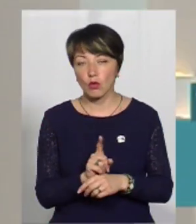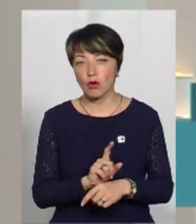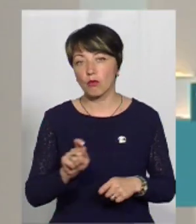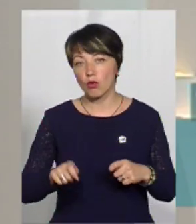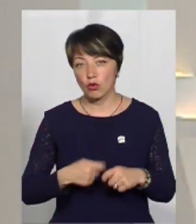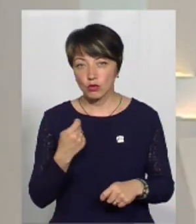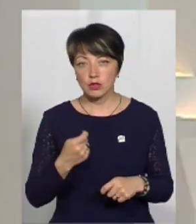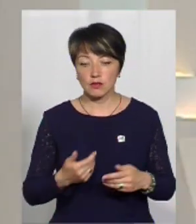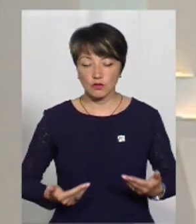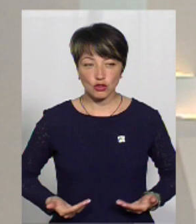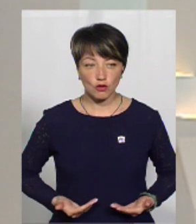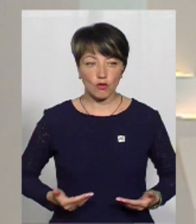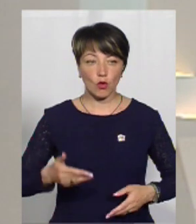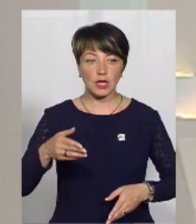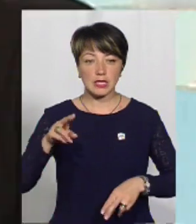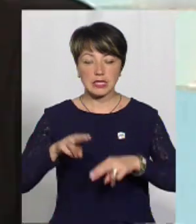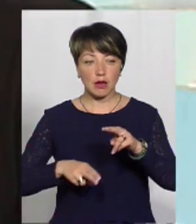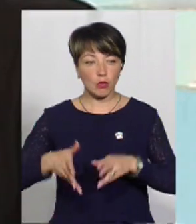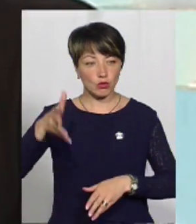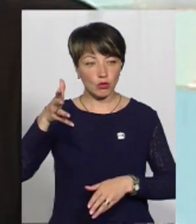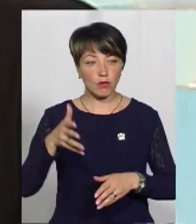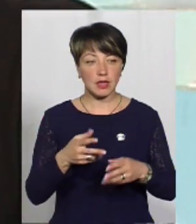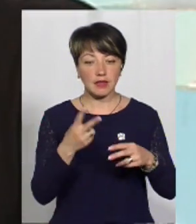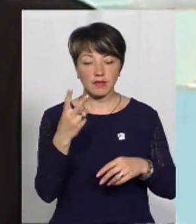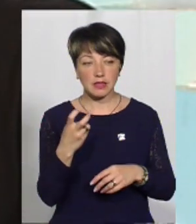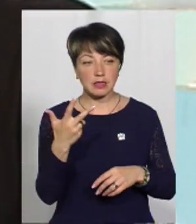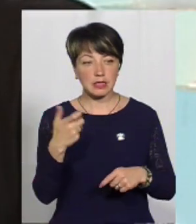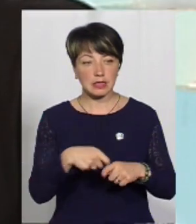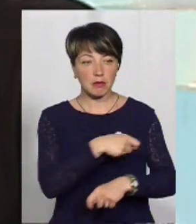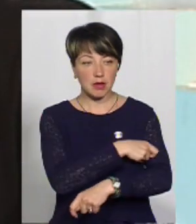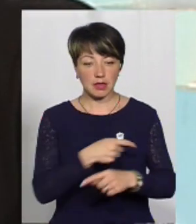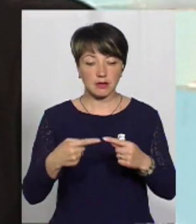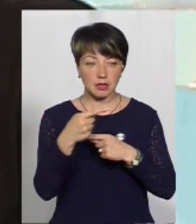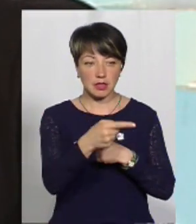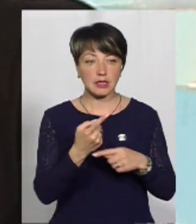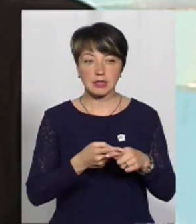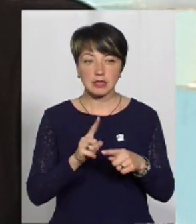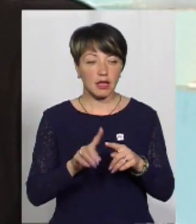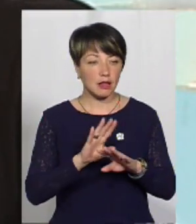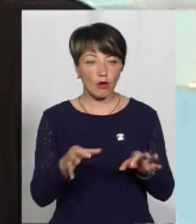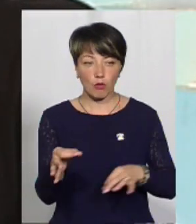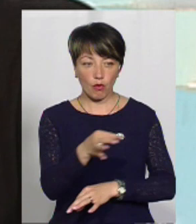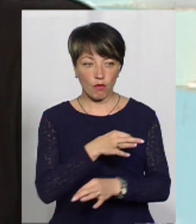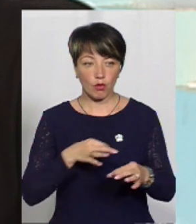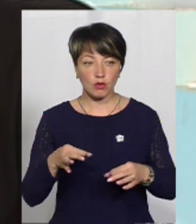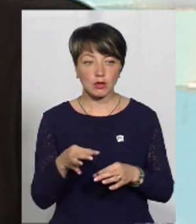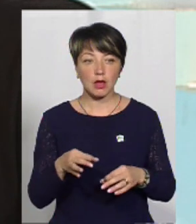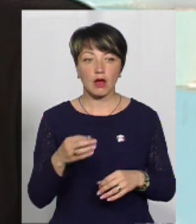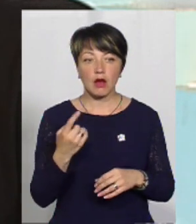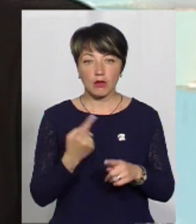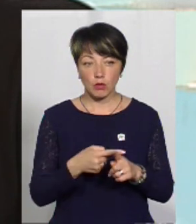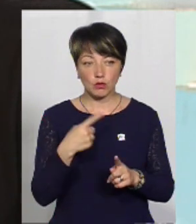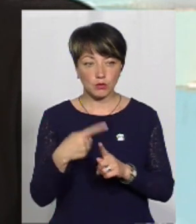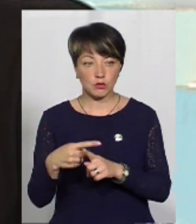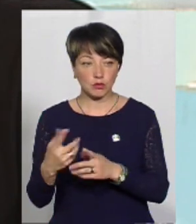порушені від житлової забудови, це має бути мінімум 200 чи 300 метрів, і це навіть теж не обговорюється. Тому тут одне на